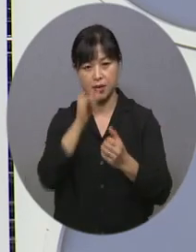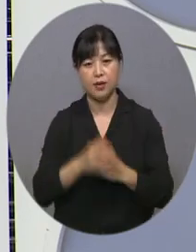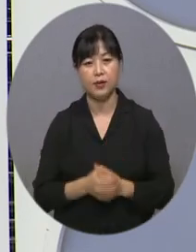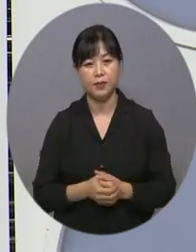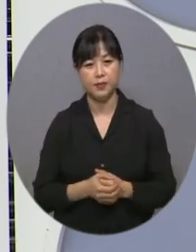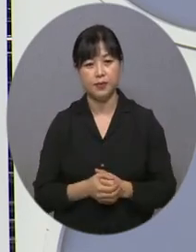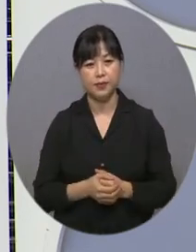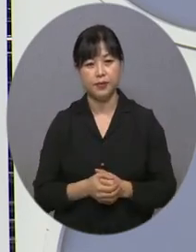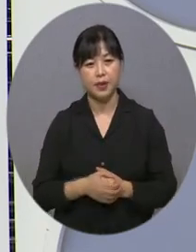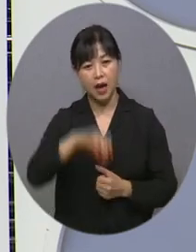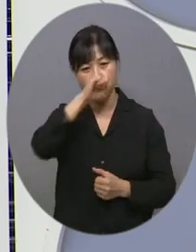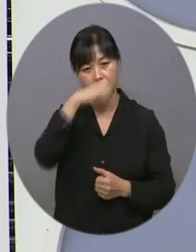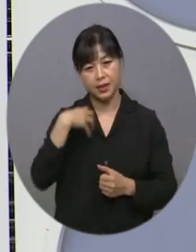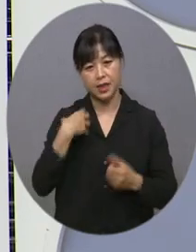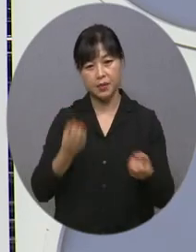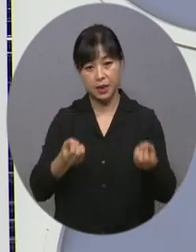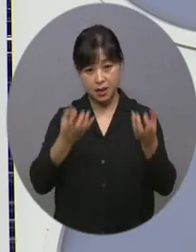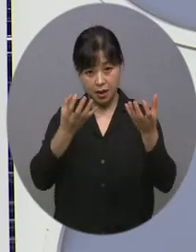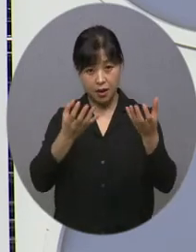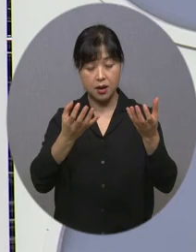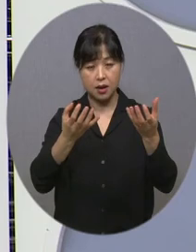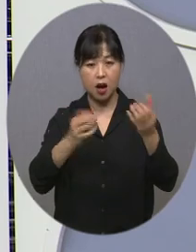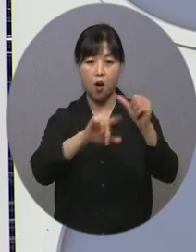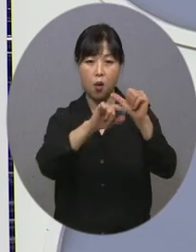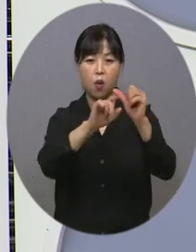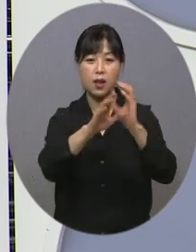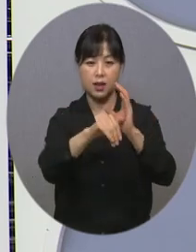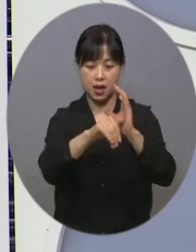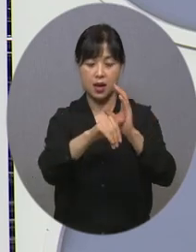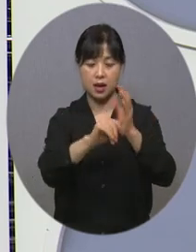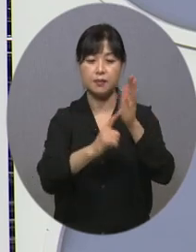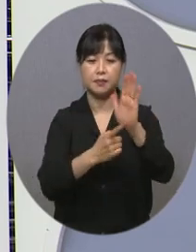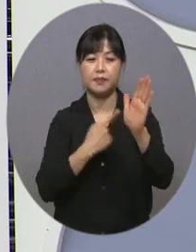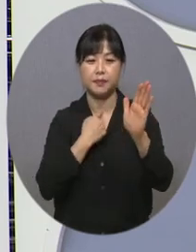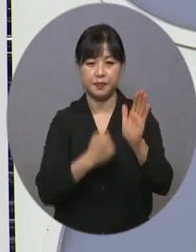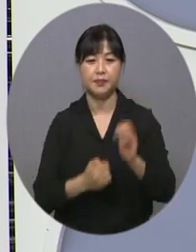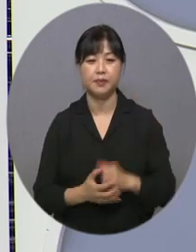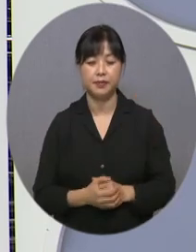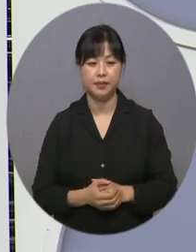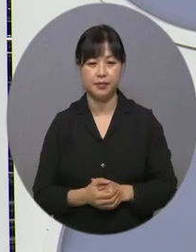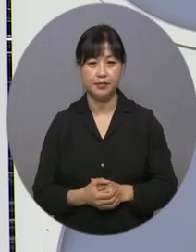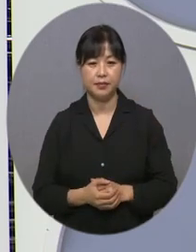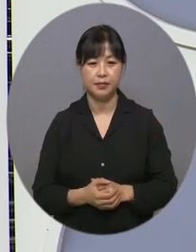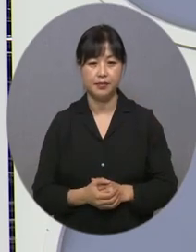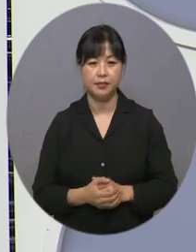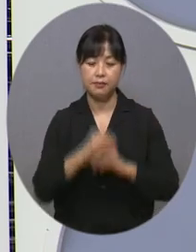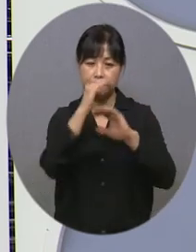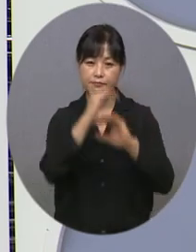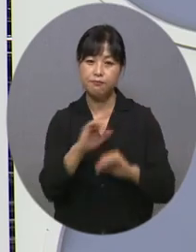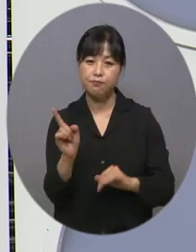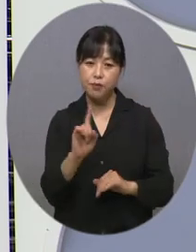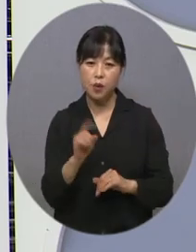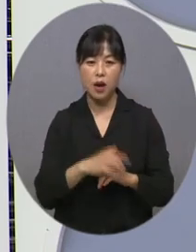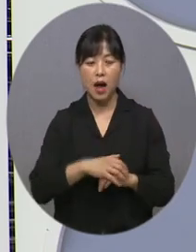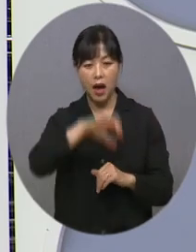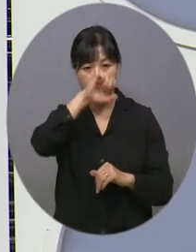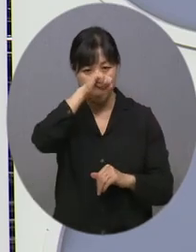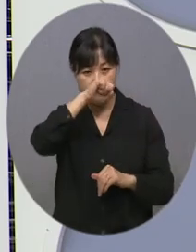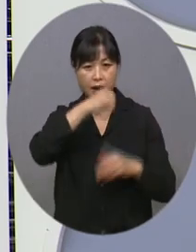그 주간 행사도 이제 지난 5월 달에도 저희가 이제 했습니다. 그래서 내용은 이제 그